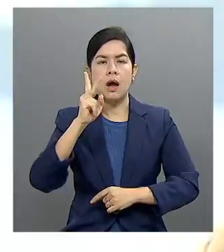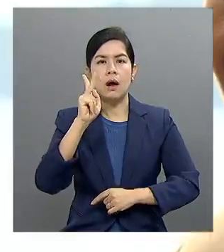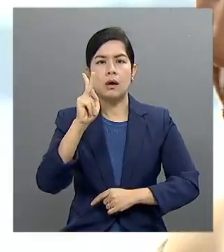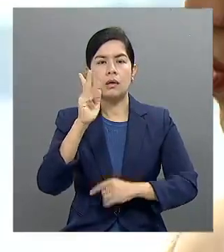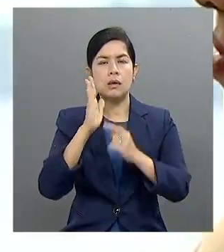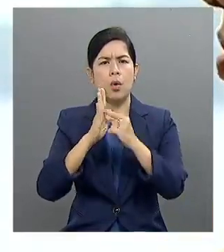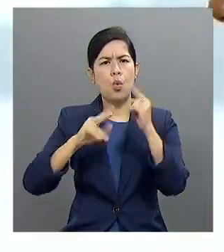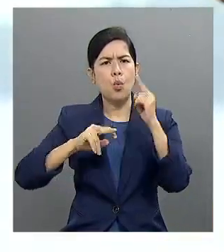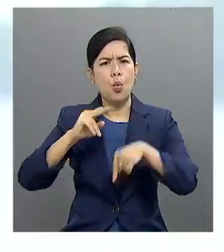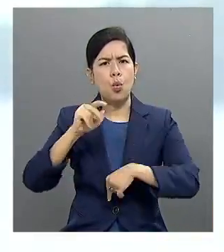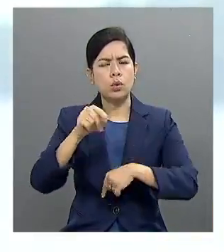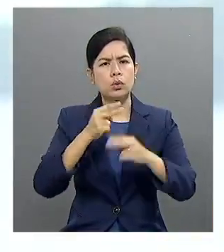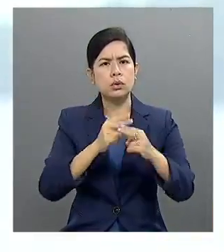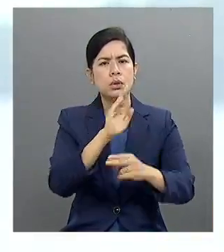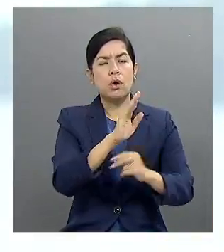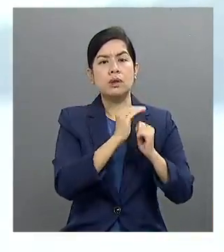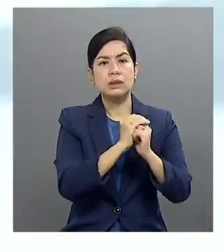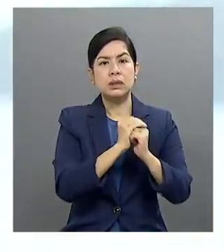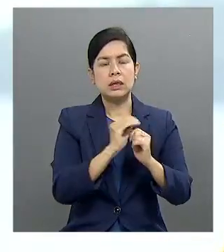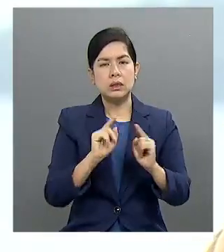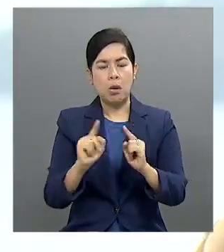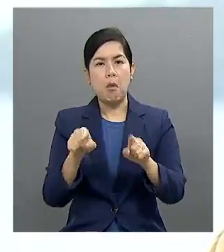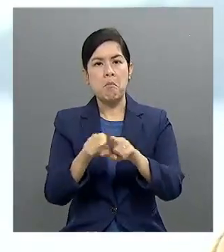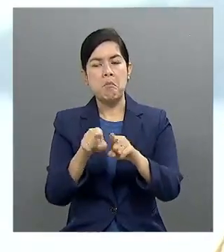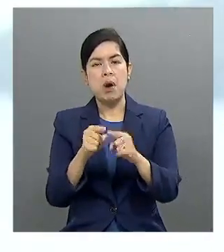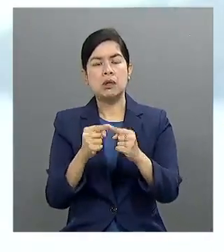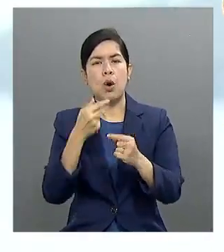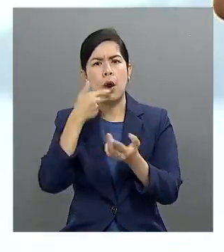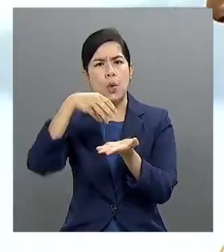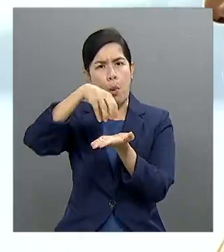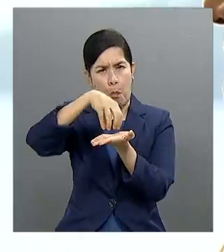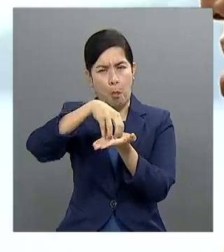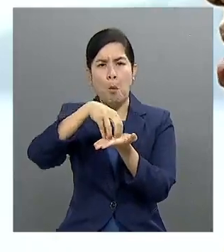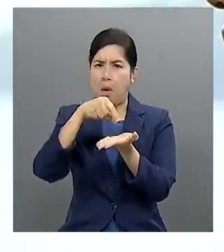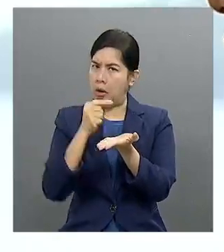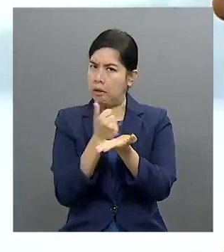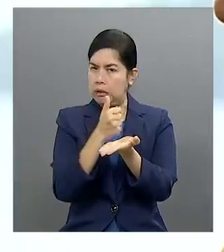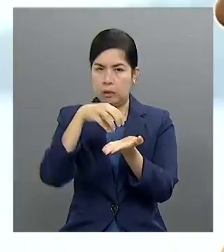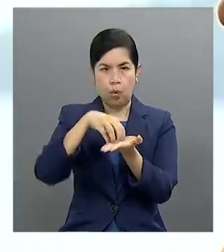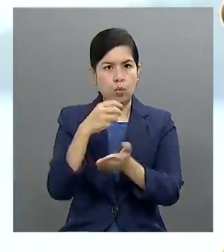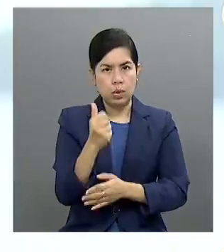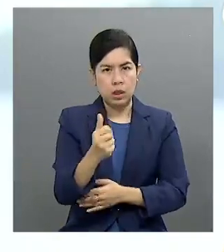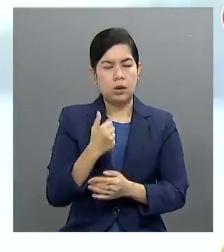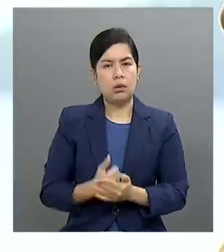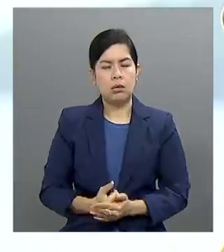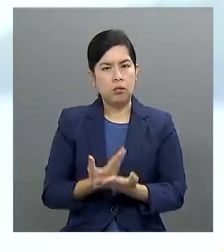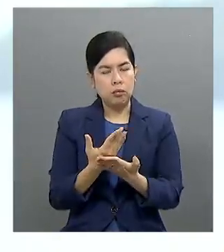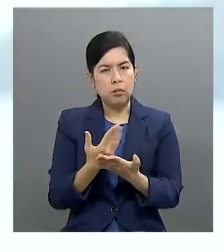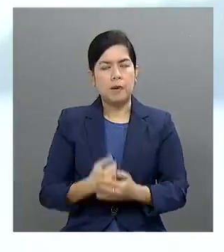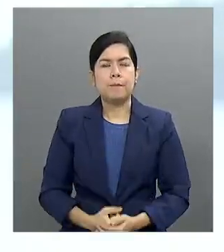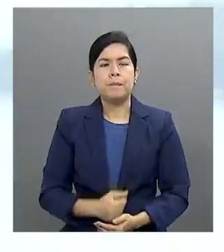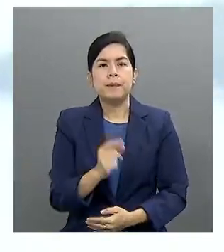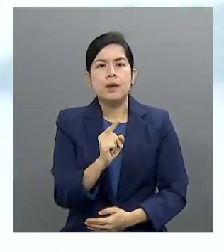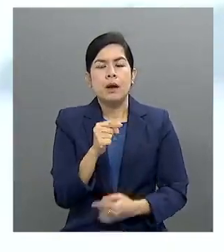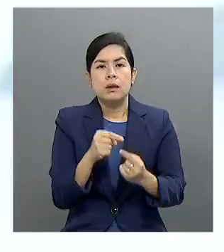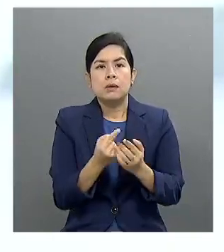เป็นขนมมงคลค่ะที่คนภูเก็ตใช้ในพิธีมงคลต้องในทุกช่วงอายุเลยค่ะจริงๆแล้วเป็นขนมที่มีอิทธิพลมาจ